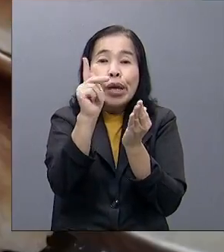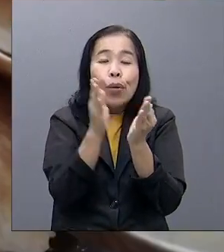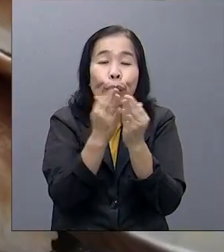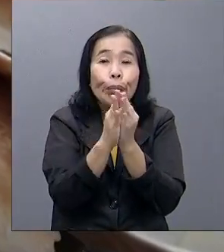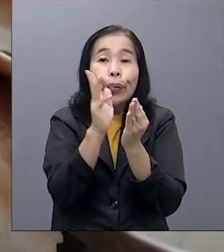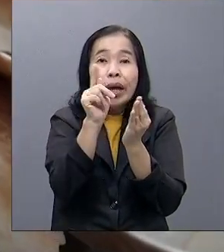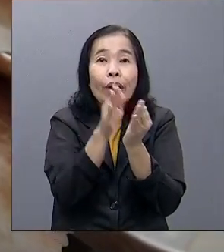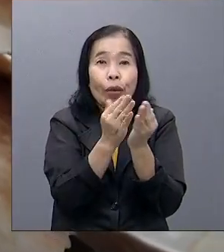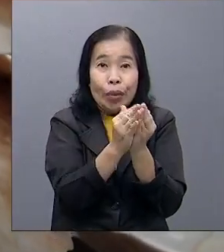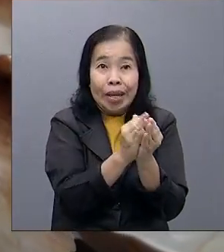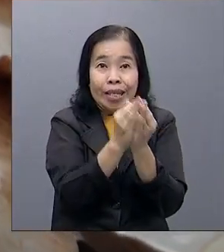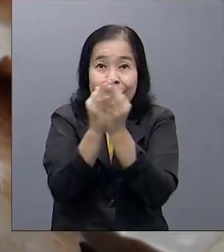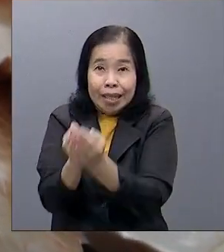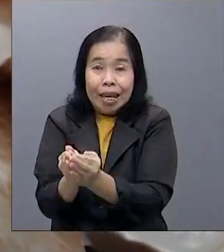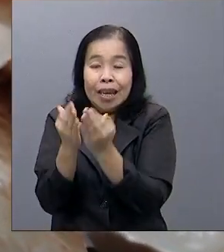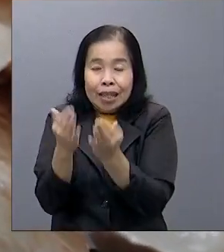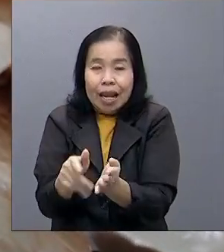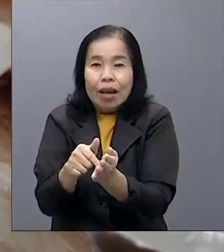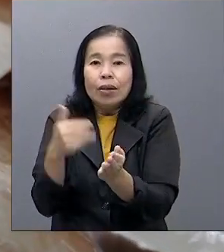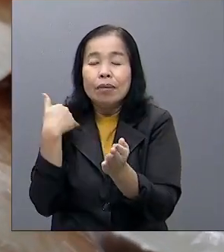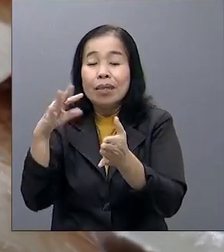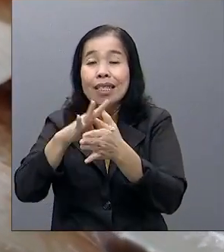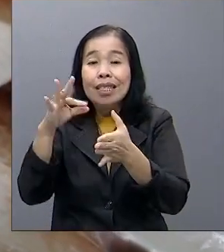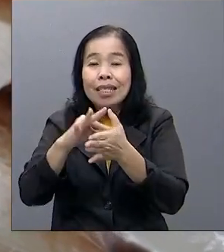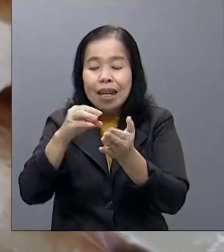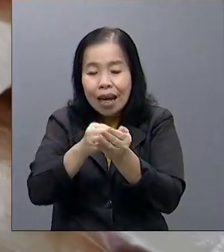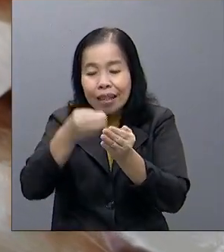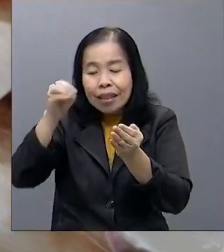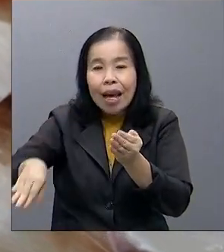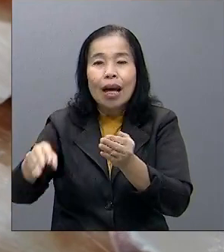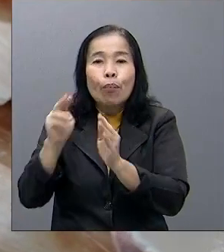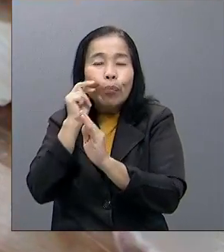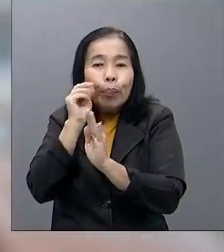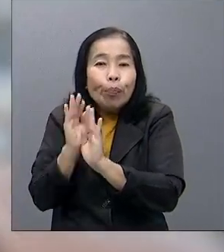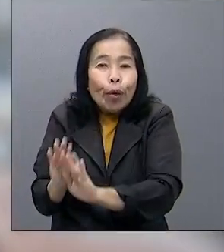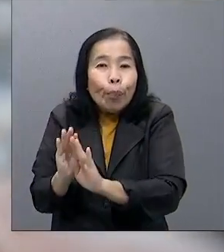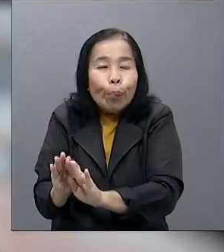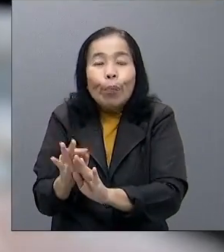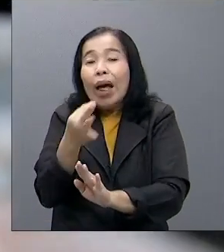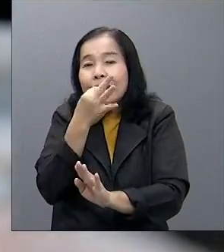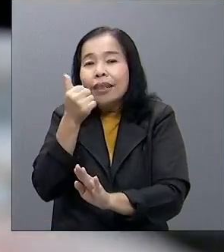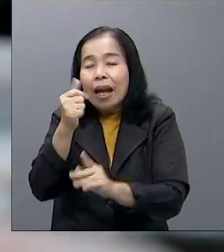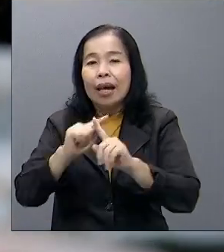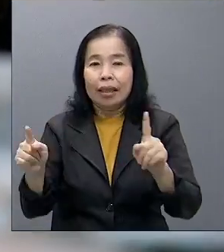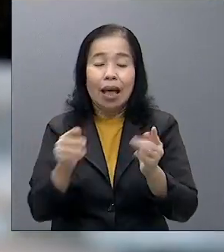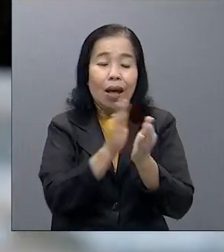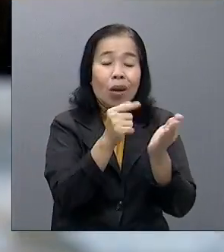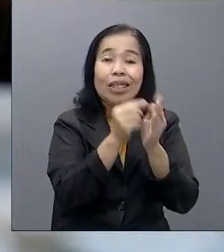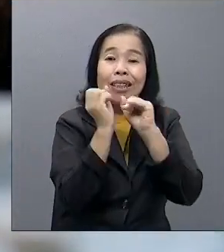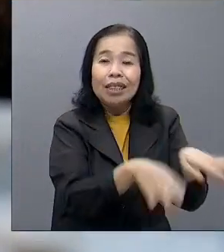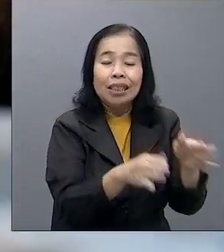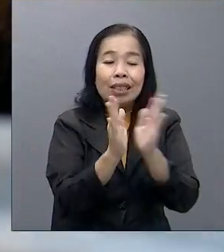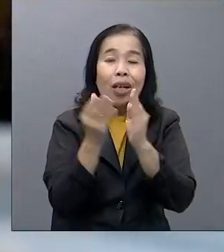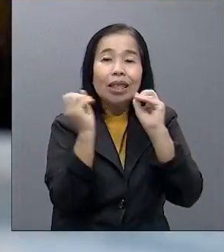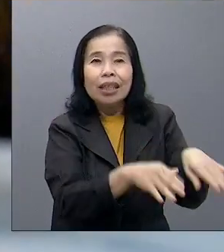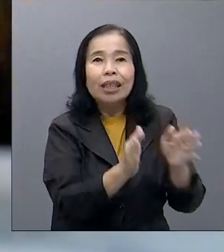หอยแมงภู่มาเนาะเสร็จปุ๊บเขาก็จะเอาเนื้อไปทำหอยดองไปทำอาหารแปรรูปต่างๆนานาแต่ว่าสิ่งที่ตามมาหลังจากนั้นก็คือตัวข